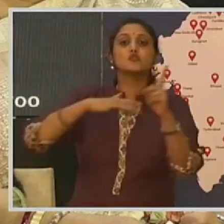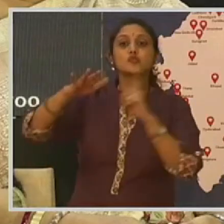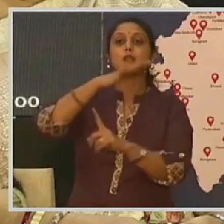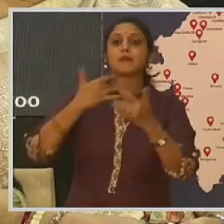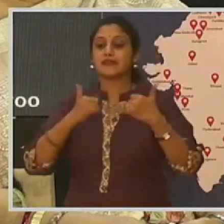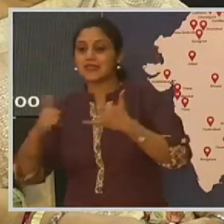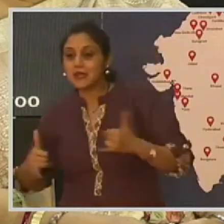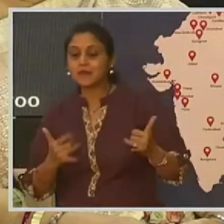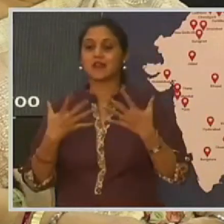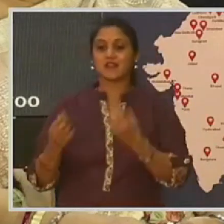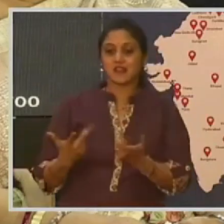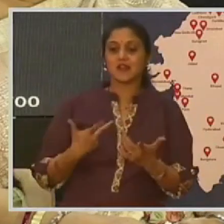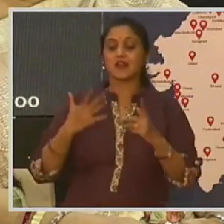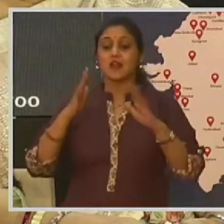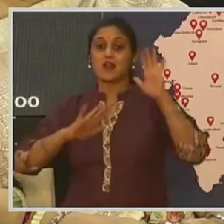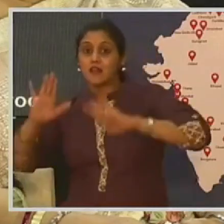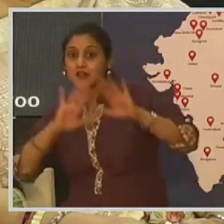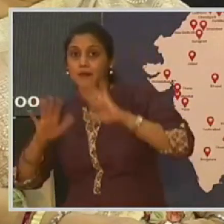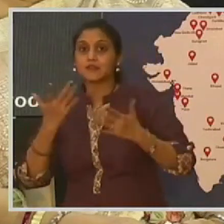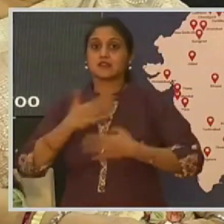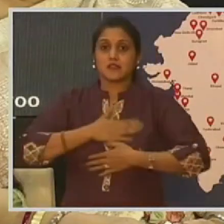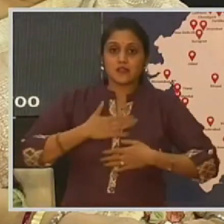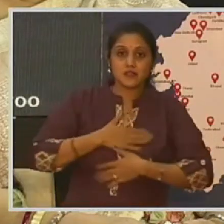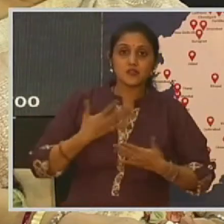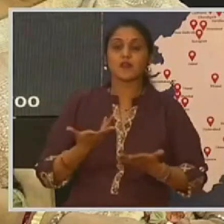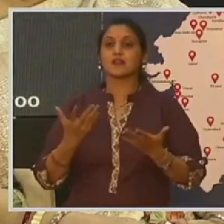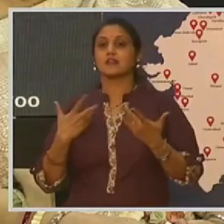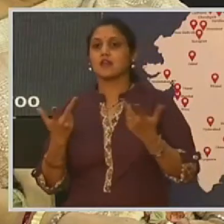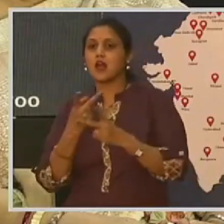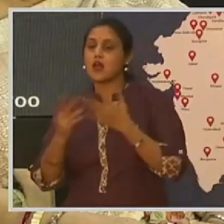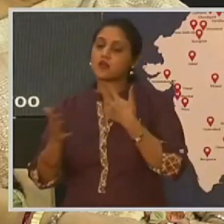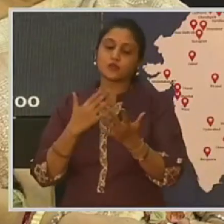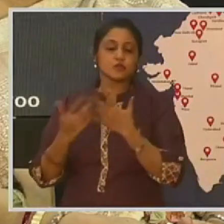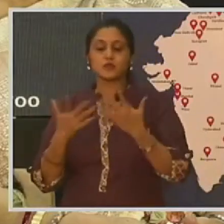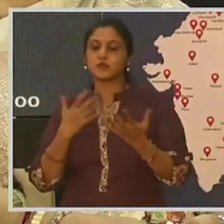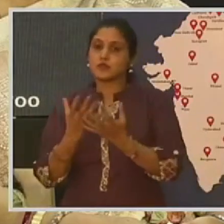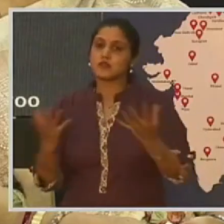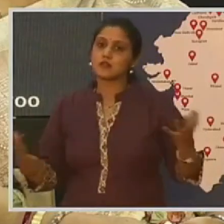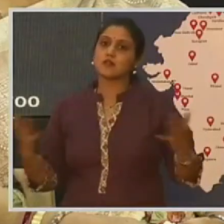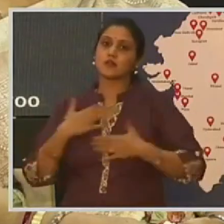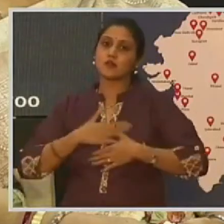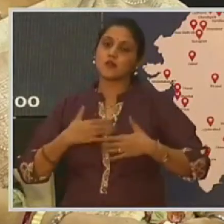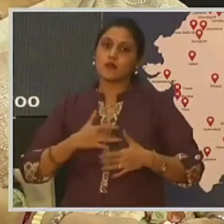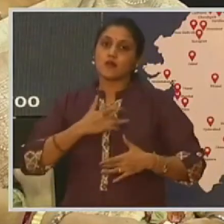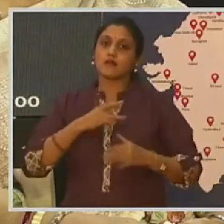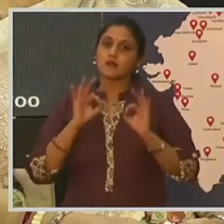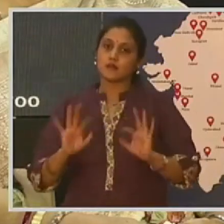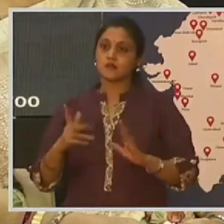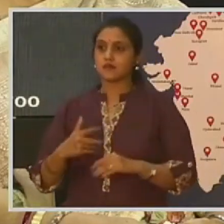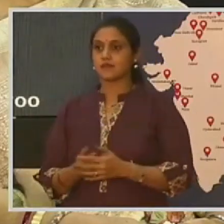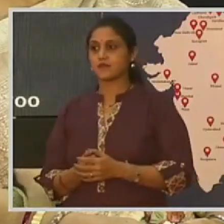So there, I would like to say that there is a new application, like how the gloves came in for hearing